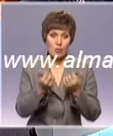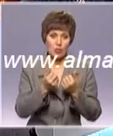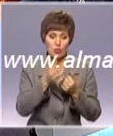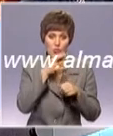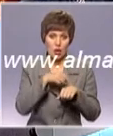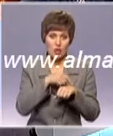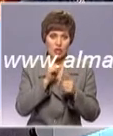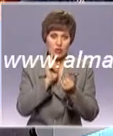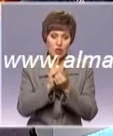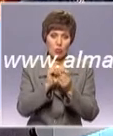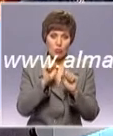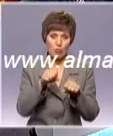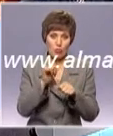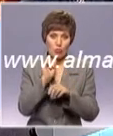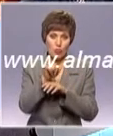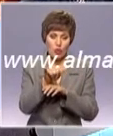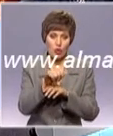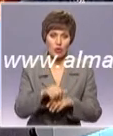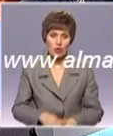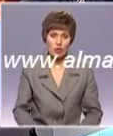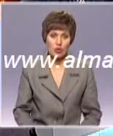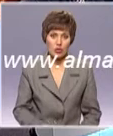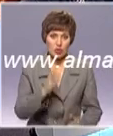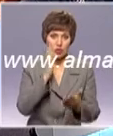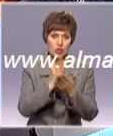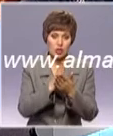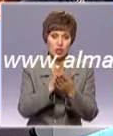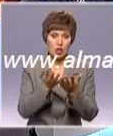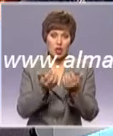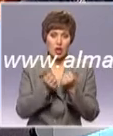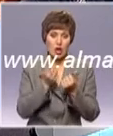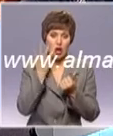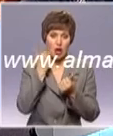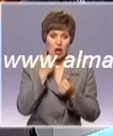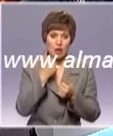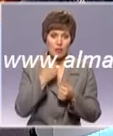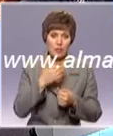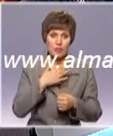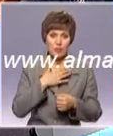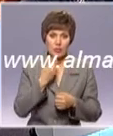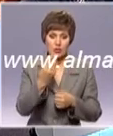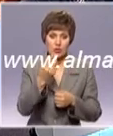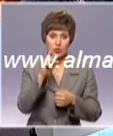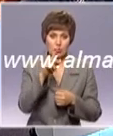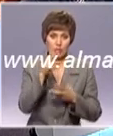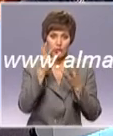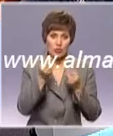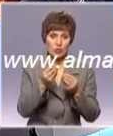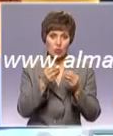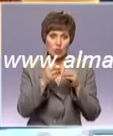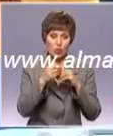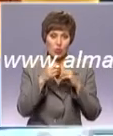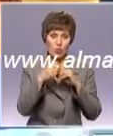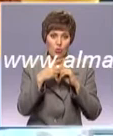екен? Тікелей өзінің қабылдауында болсам дейсіз. Иә, иә, иә. Мен сізді жұма күні сағат